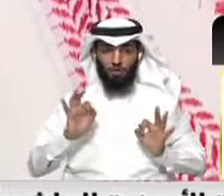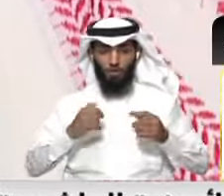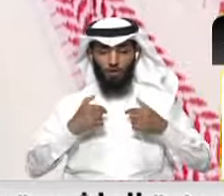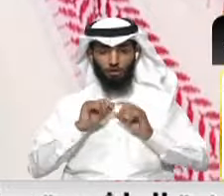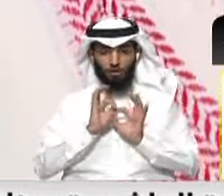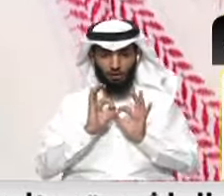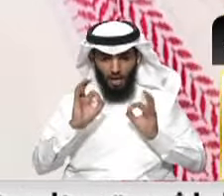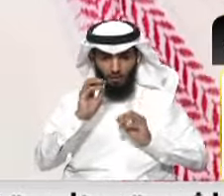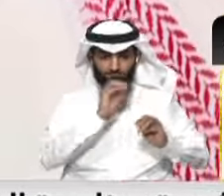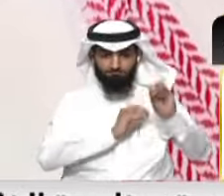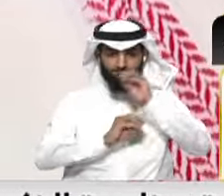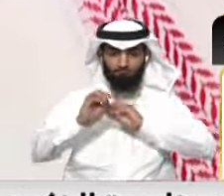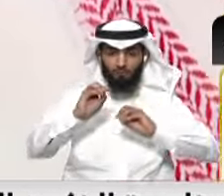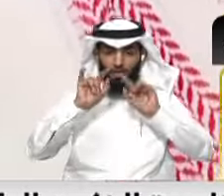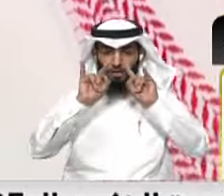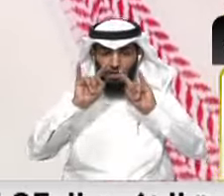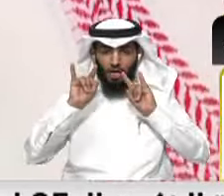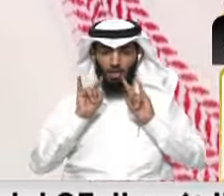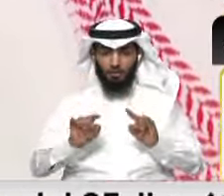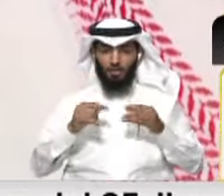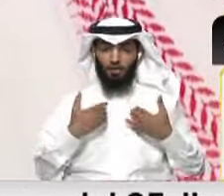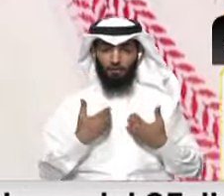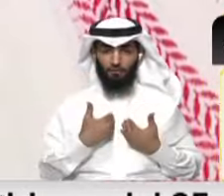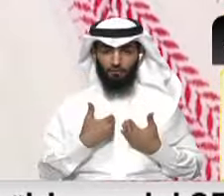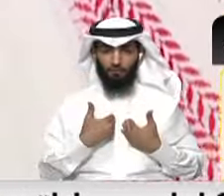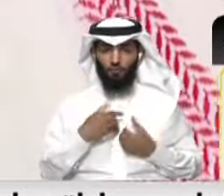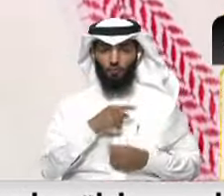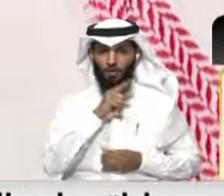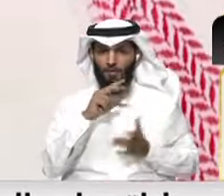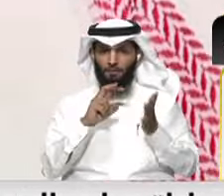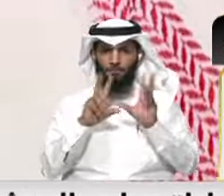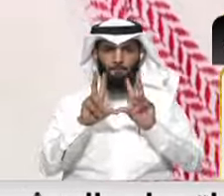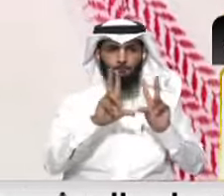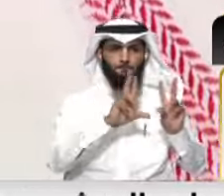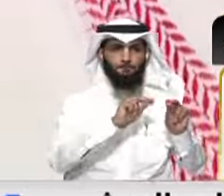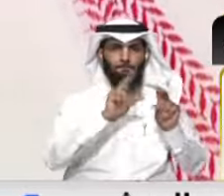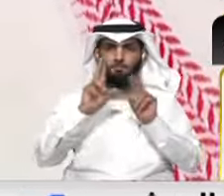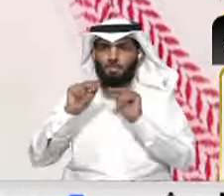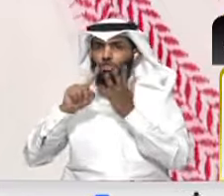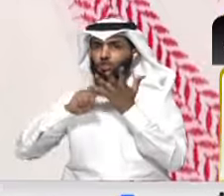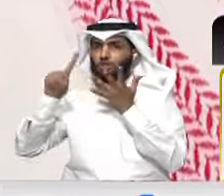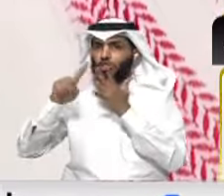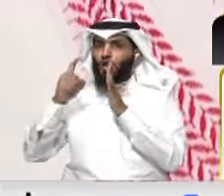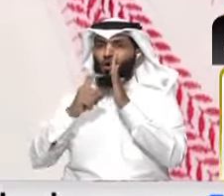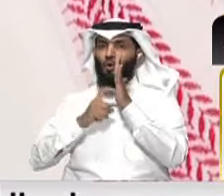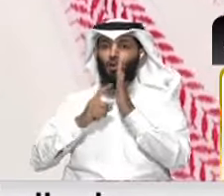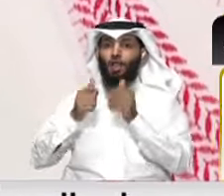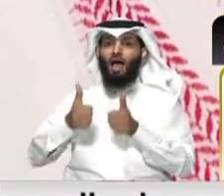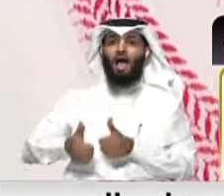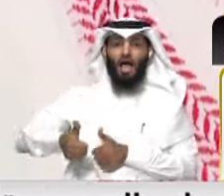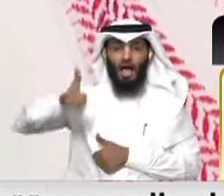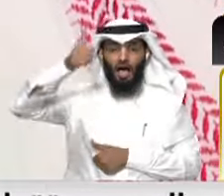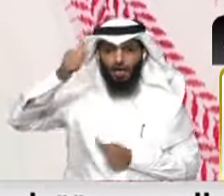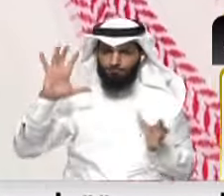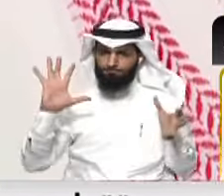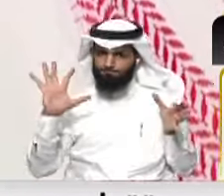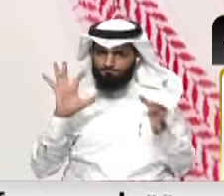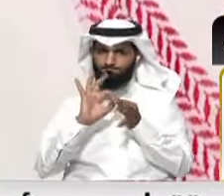هذه وضعت في خطة تشغيلية كاملة مع معايير الجودة والتسهيلات مع جميع مقدمي الخدمات